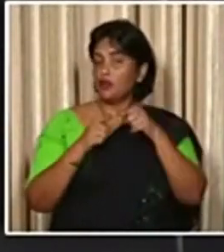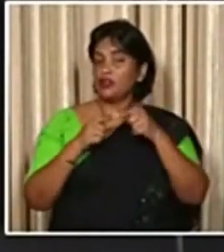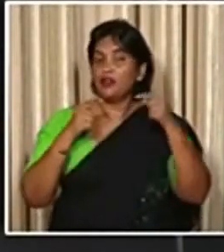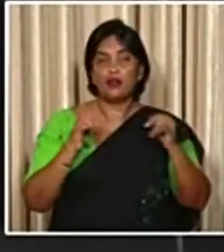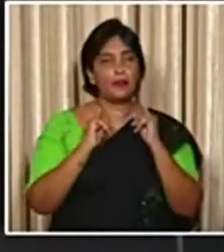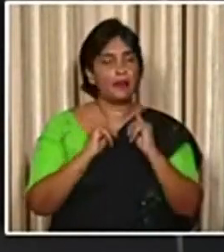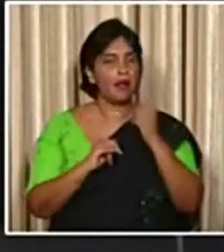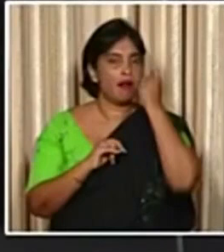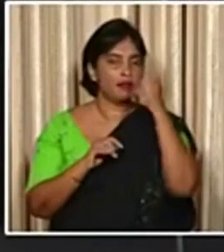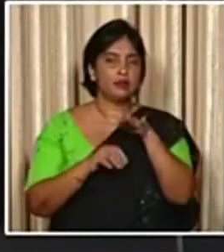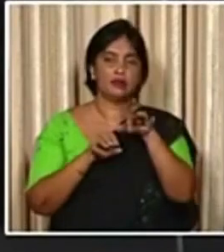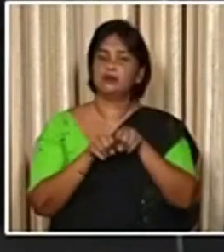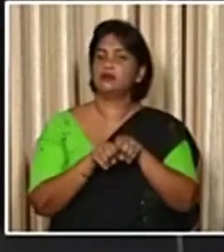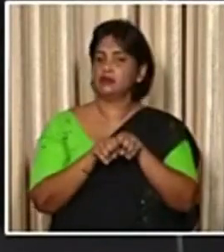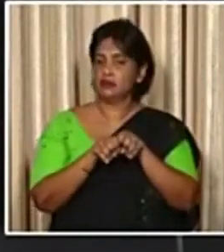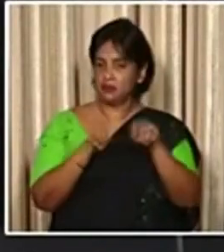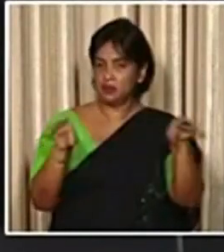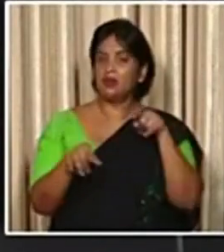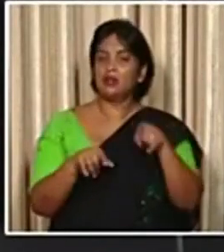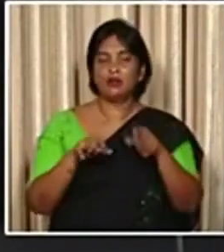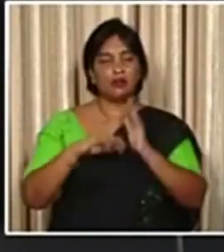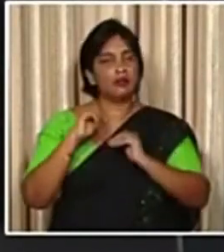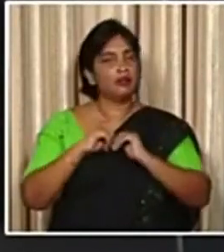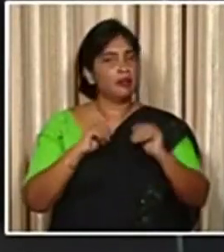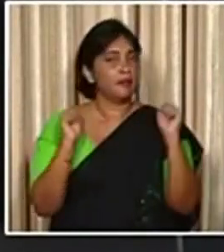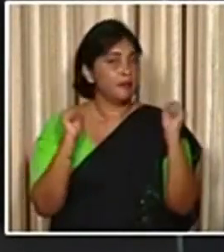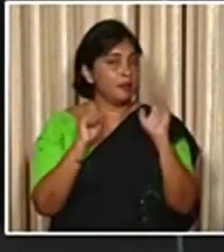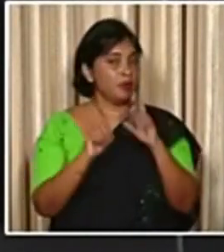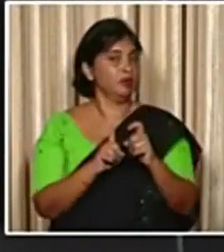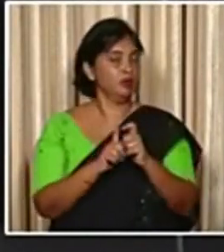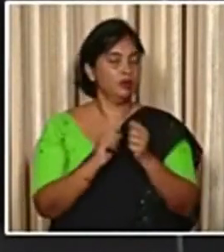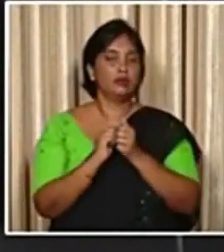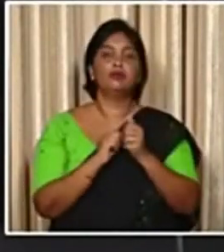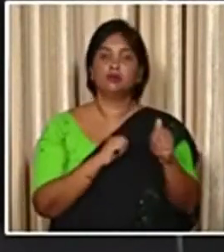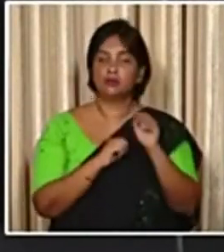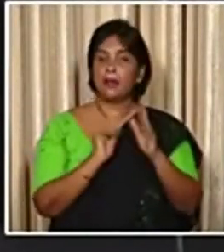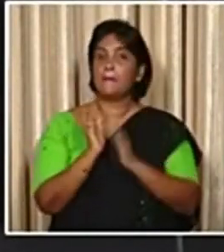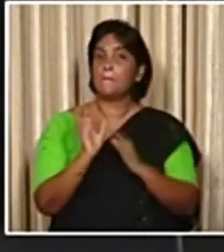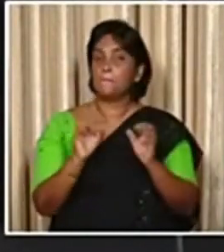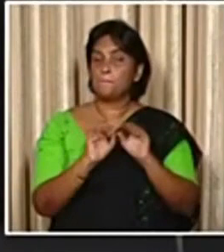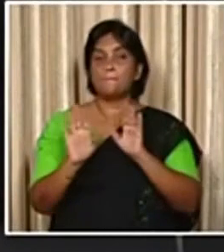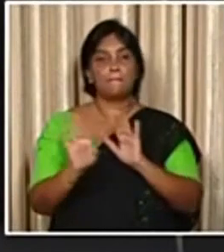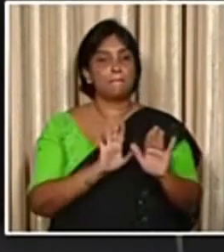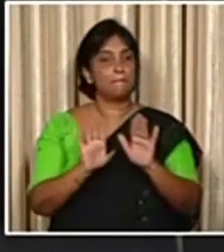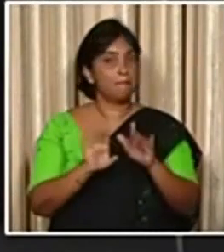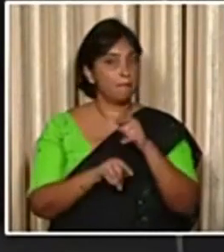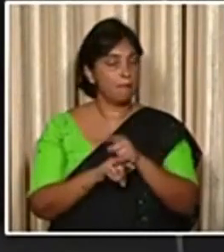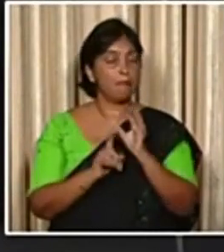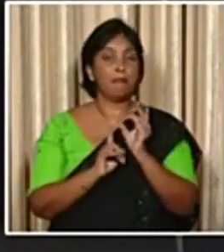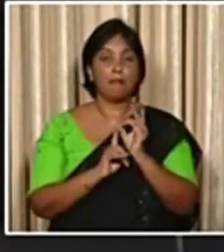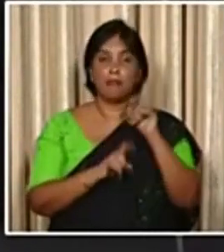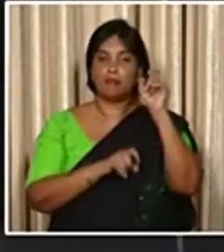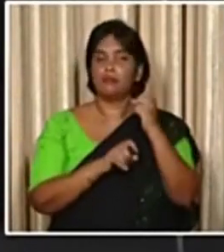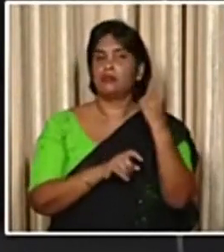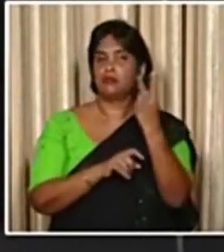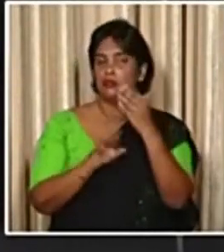මේකට විරුද්ධව වැරදි අදහසක් සමාජගත වෙනවා සහ මේක හරහා ඊටාම භයානක තත්වයක් නිර්මාණය වෙනවා. මාධ්‍ය පාලනය කිරීම පුද්ගලයන්